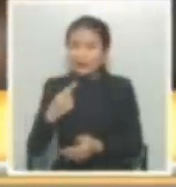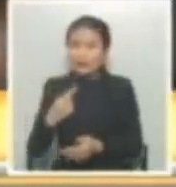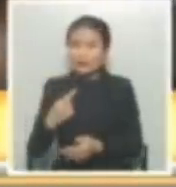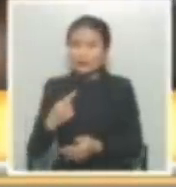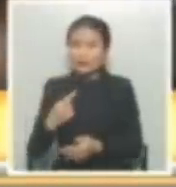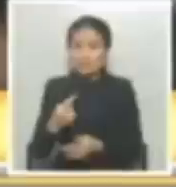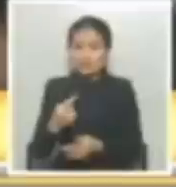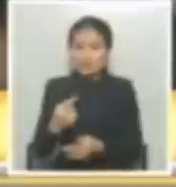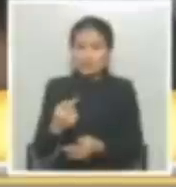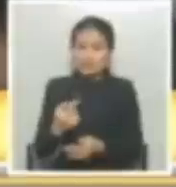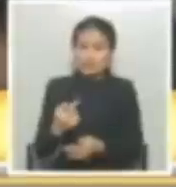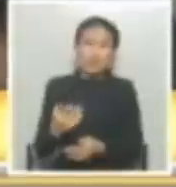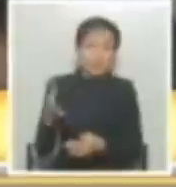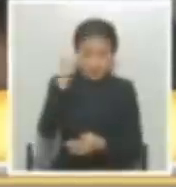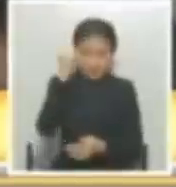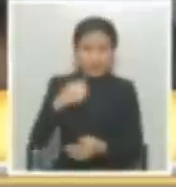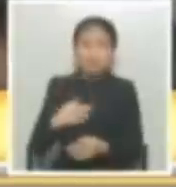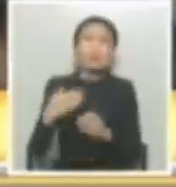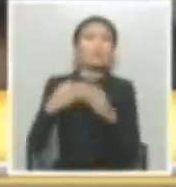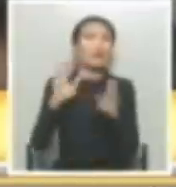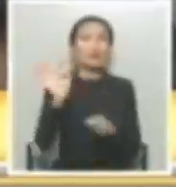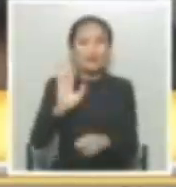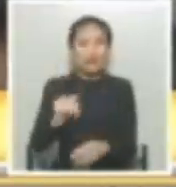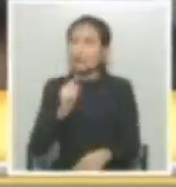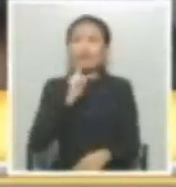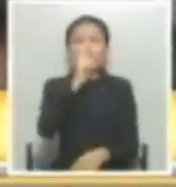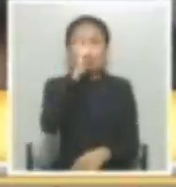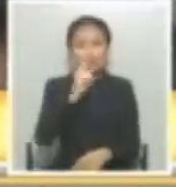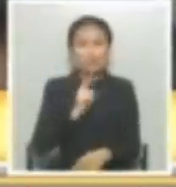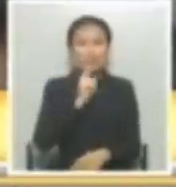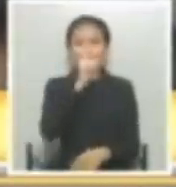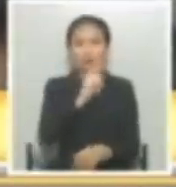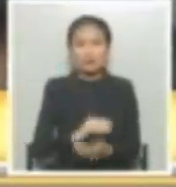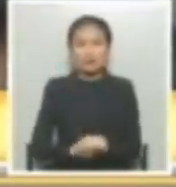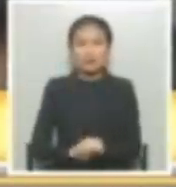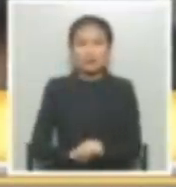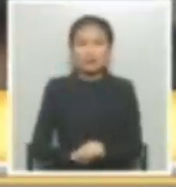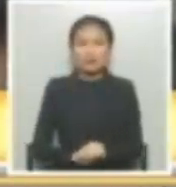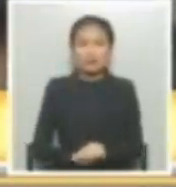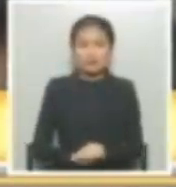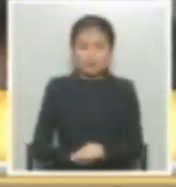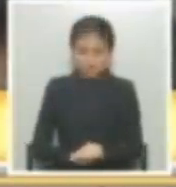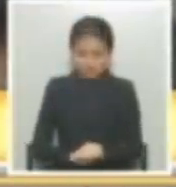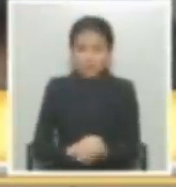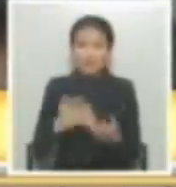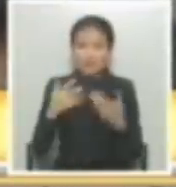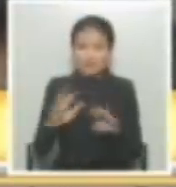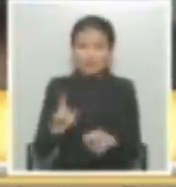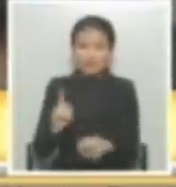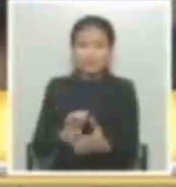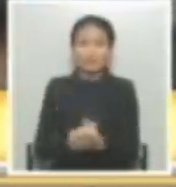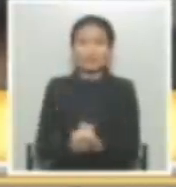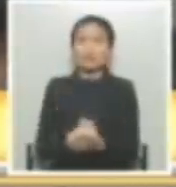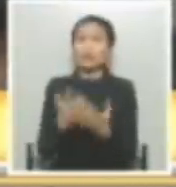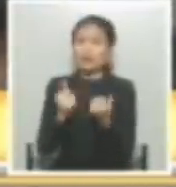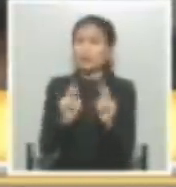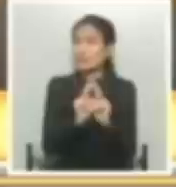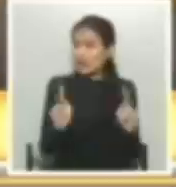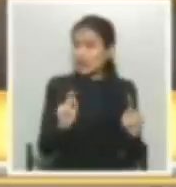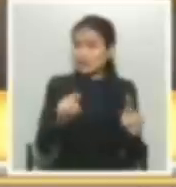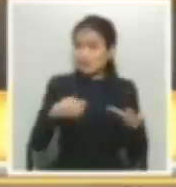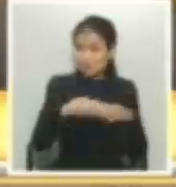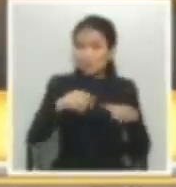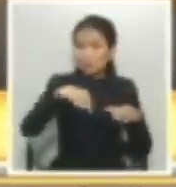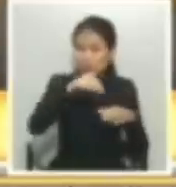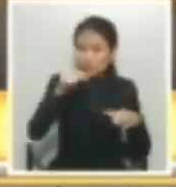มท้าครับท่านอย่าปล่อยไว้ครับแล้วผมก็เรียนกับท่านประธานครับว่าในกรรมาธิการเนี่ยชุ